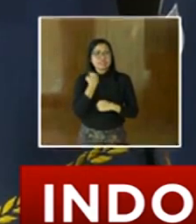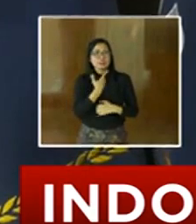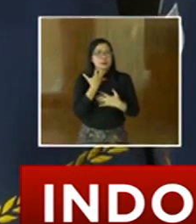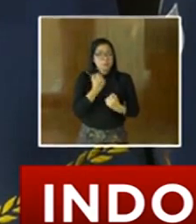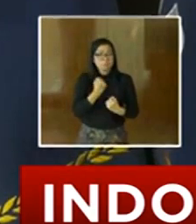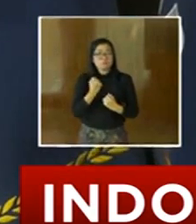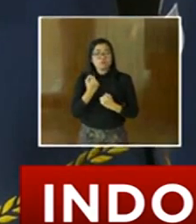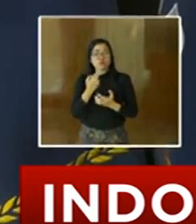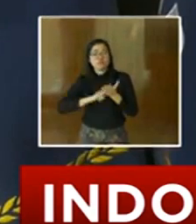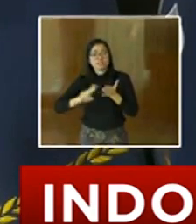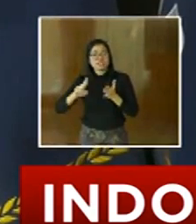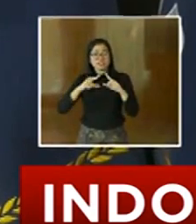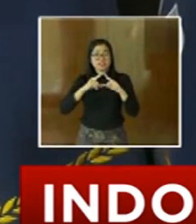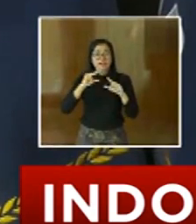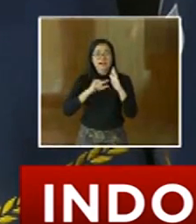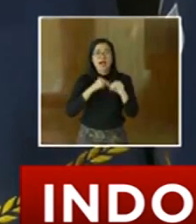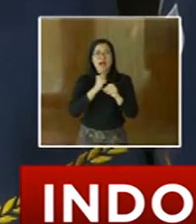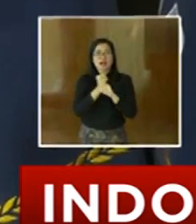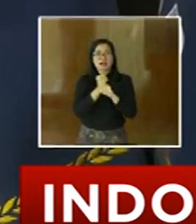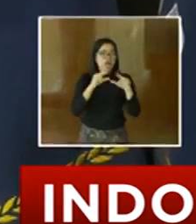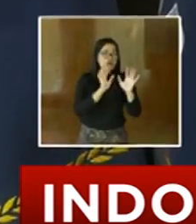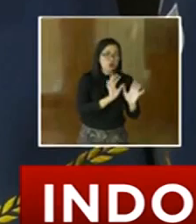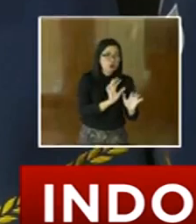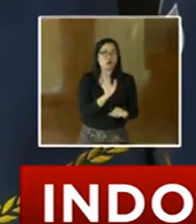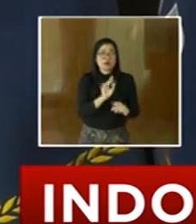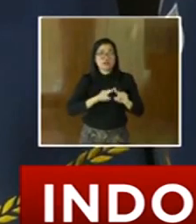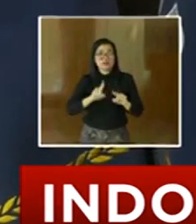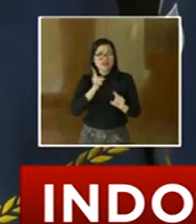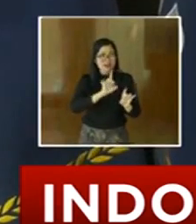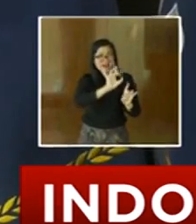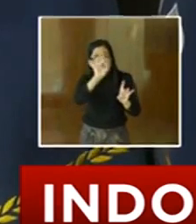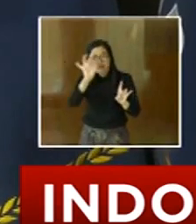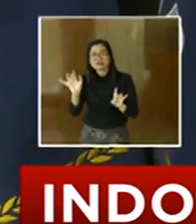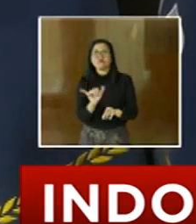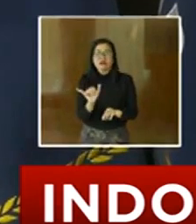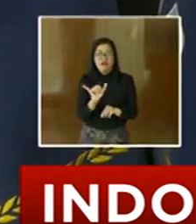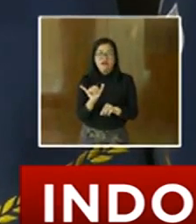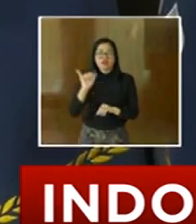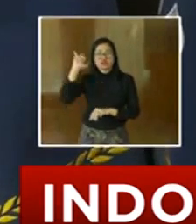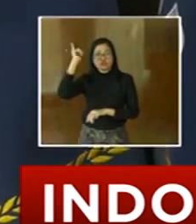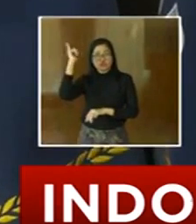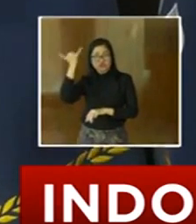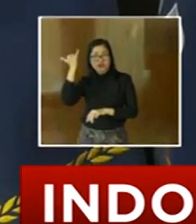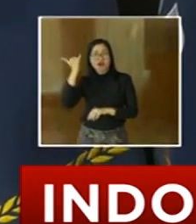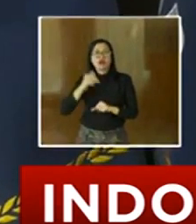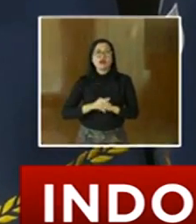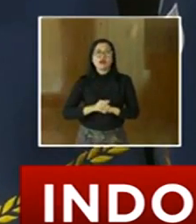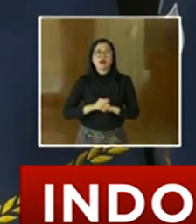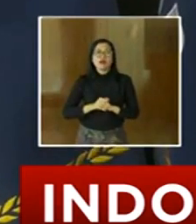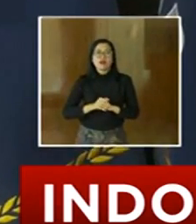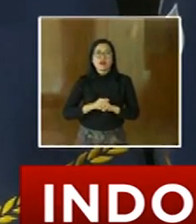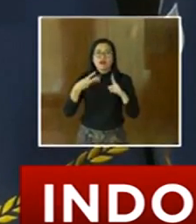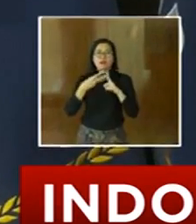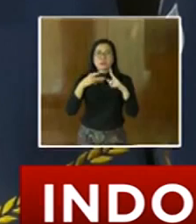tetapi juga dari Balai Besar teknologi kesehatan lingkungan Surabaya kemudian di Jogja kemudian di